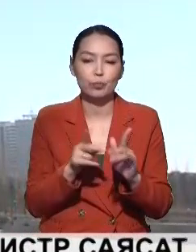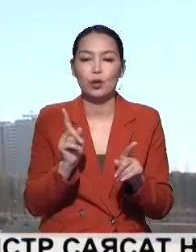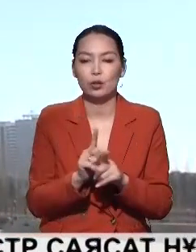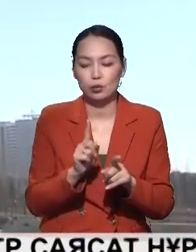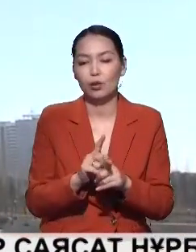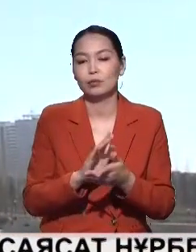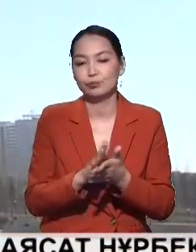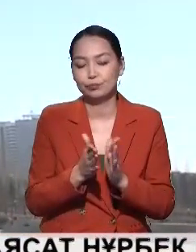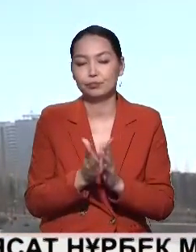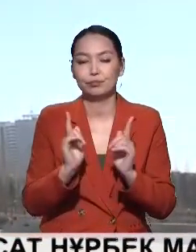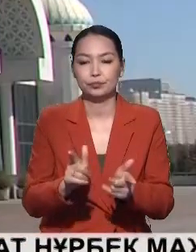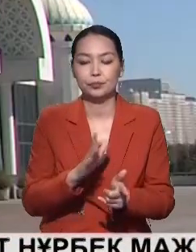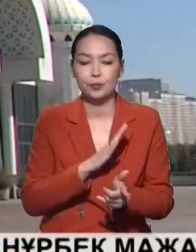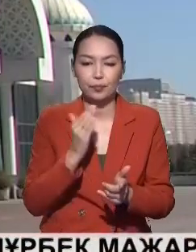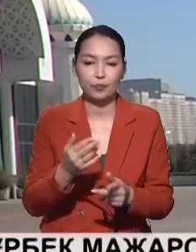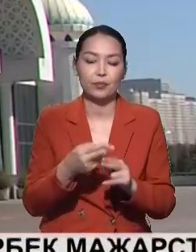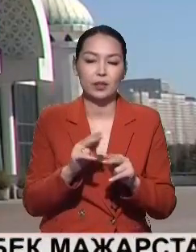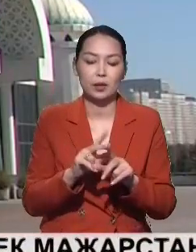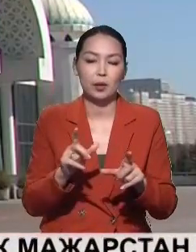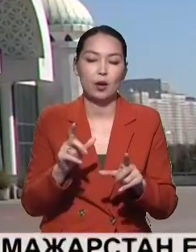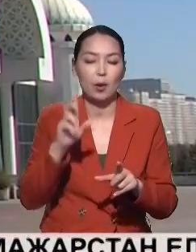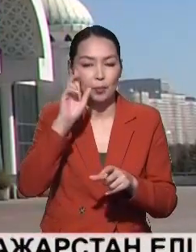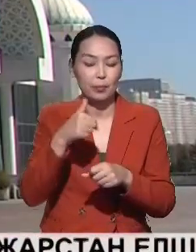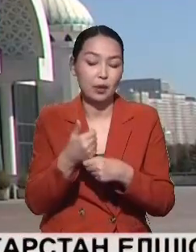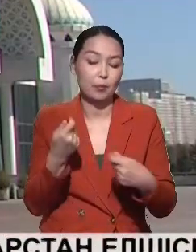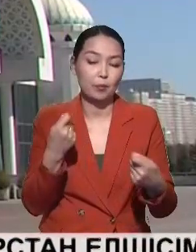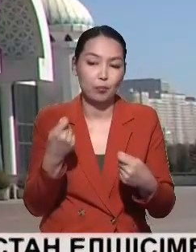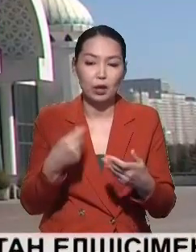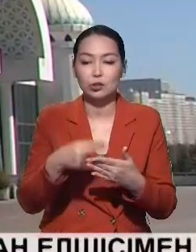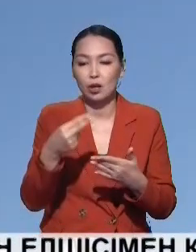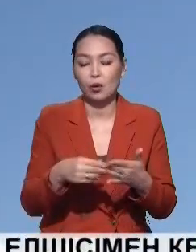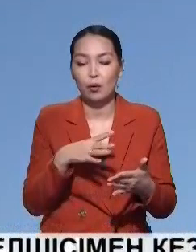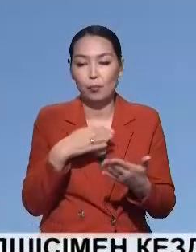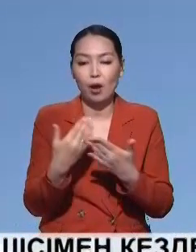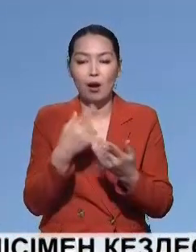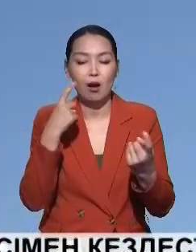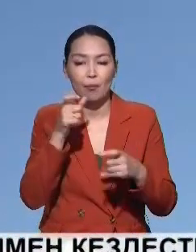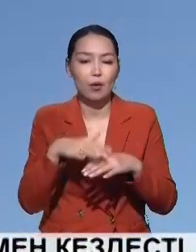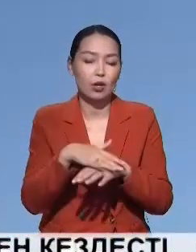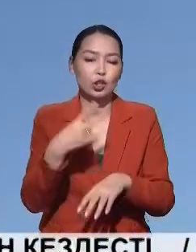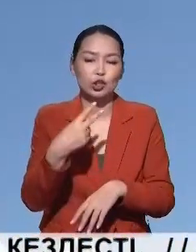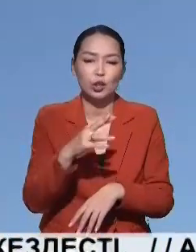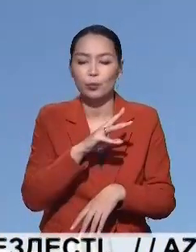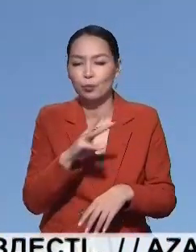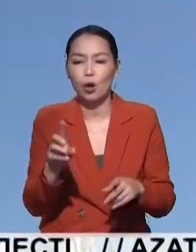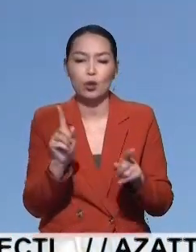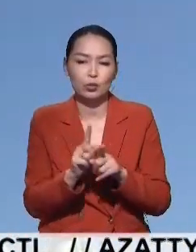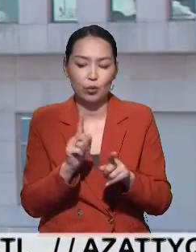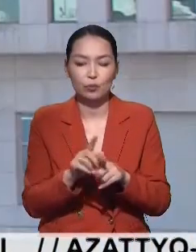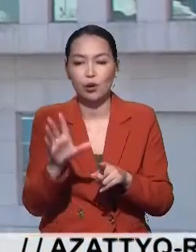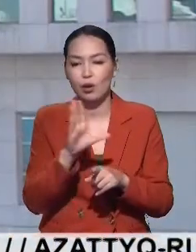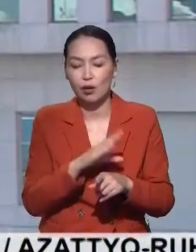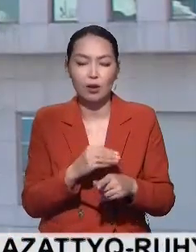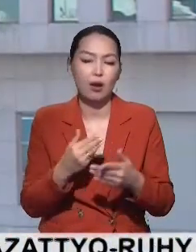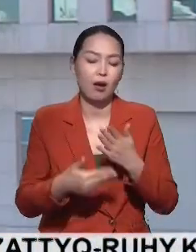пысықтап шықты. Артынша мемлекет басшысы заңға қол қойды. Бұл хабар халық саны 20 миллионға жетті деген Ақжолтай